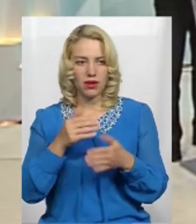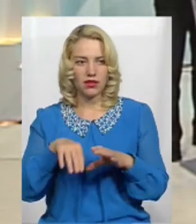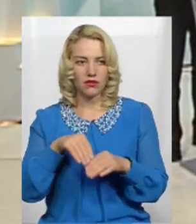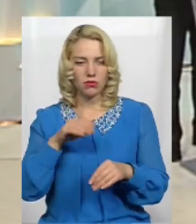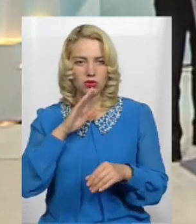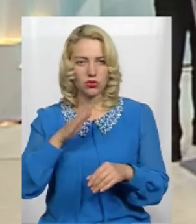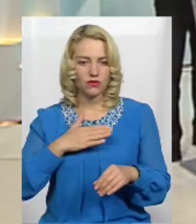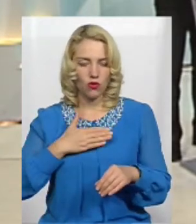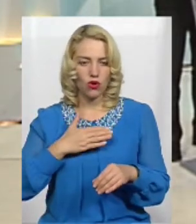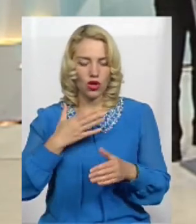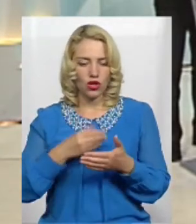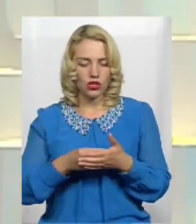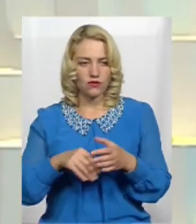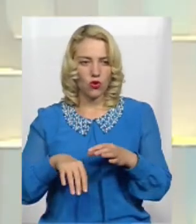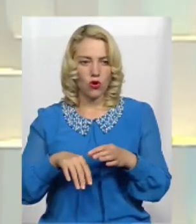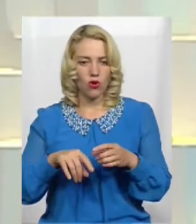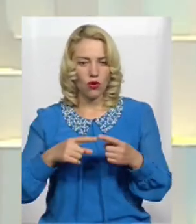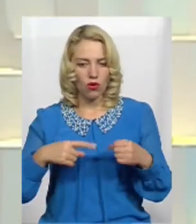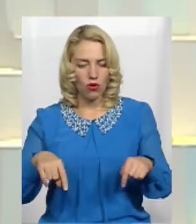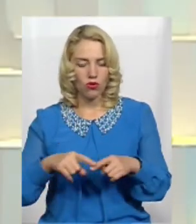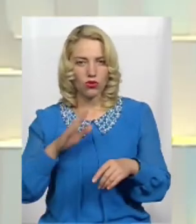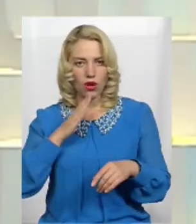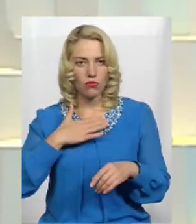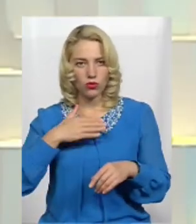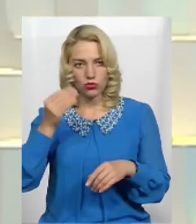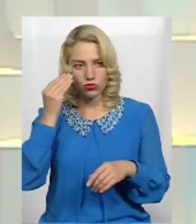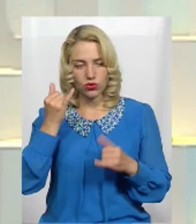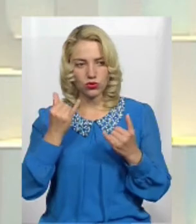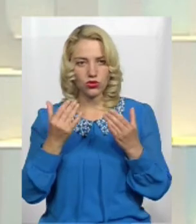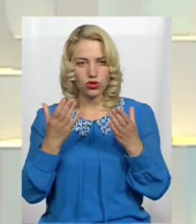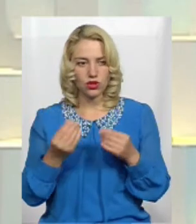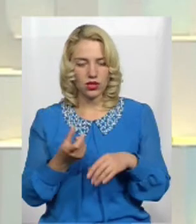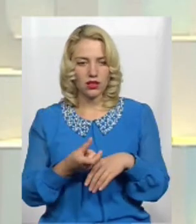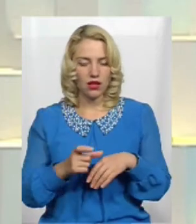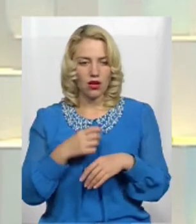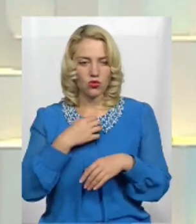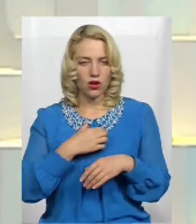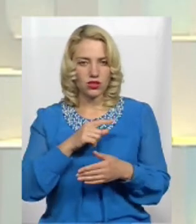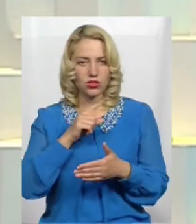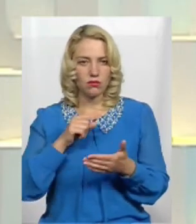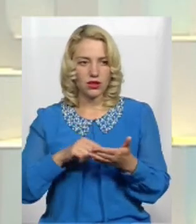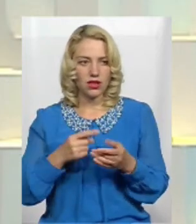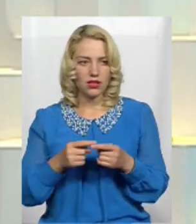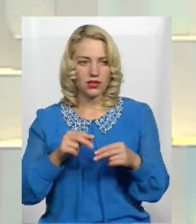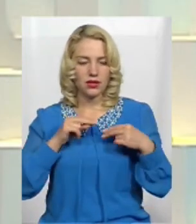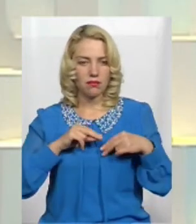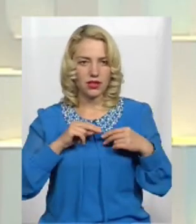виборцями свого округу. На мою думку, на сьогоднішній день найактуальніше питання – це питання